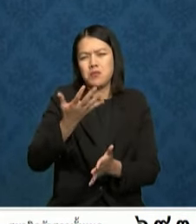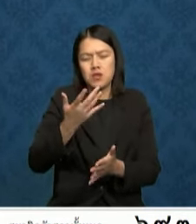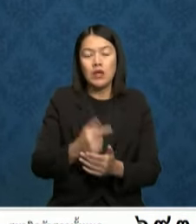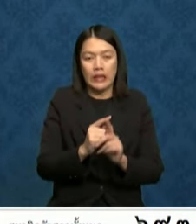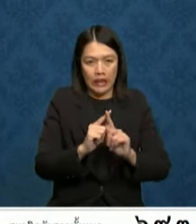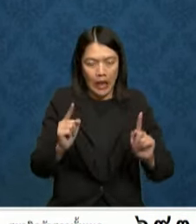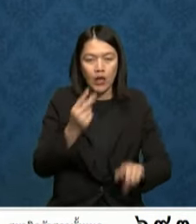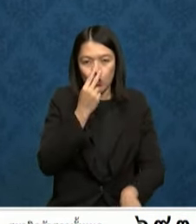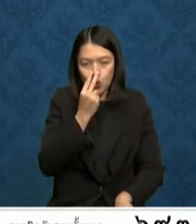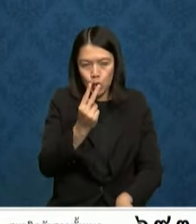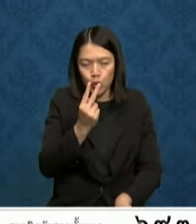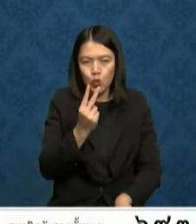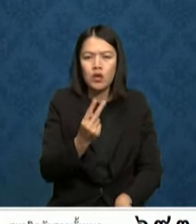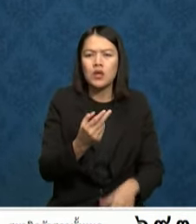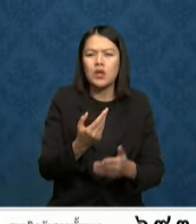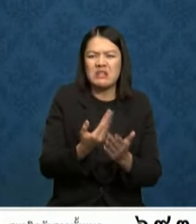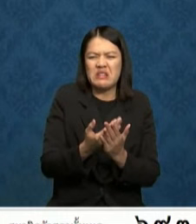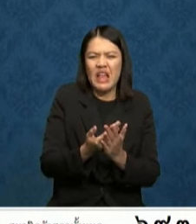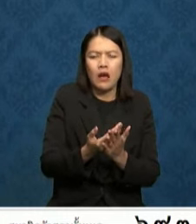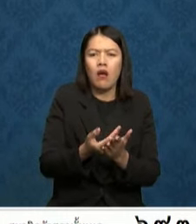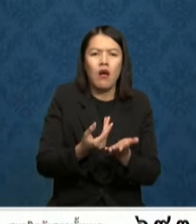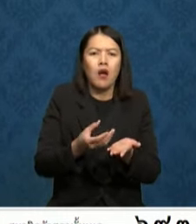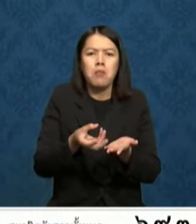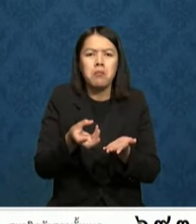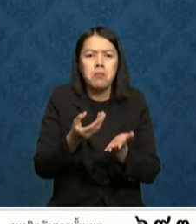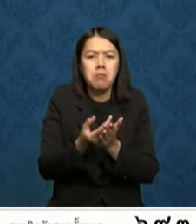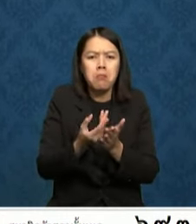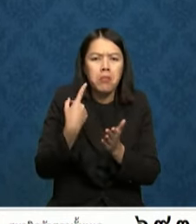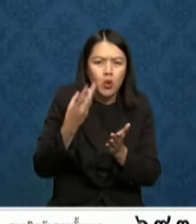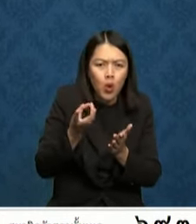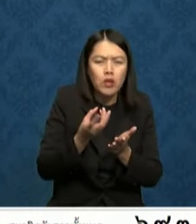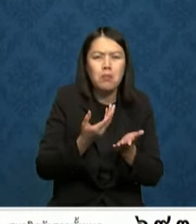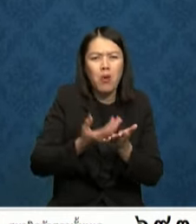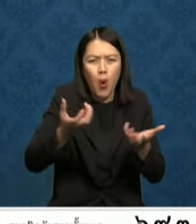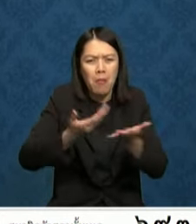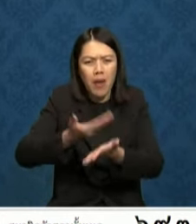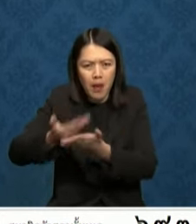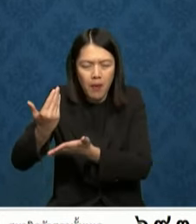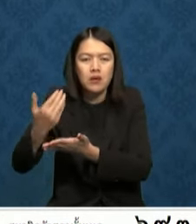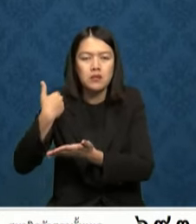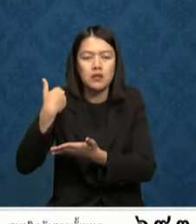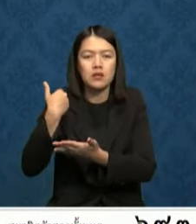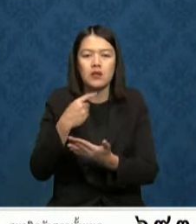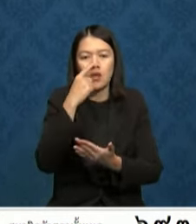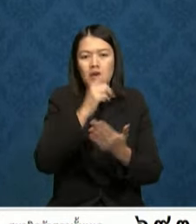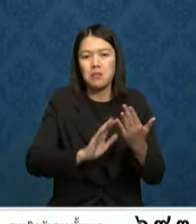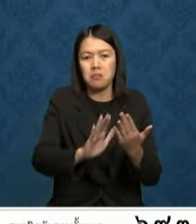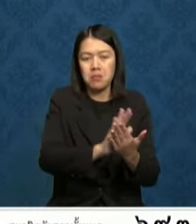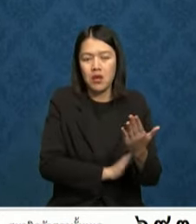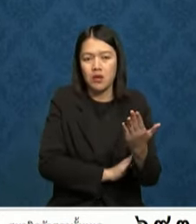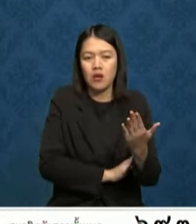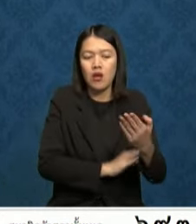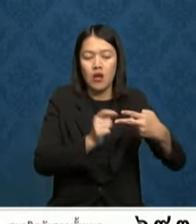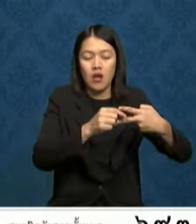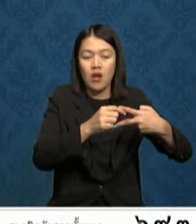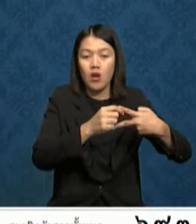แต่ต้องคิดนะครับค่าเงินเฟ้อที่ต่ำเกินไปนี้จะมีผลอีกข้างนึงครับในประเทศมี 2ภาคครับคือภาคนึงคือผู้